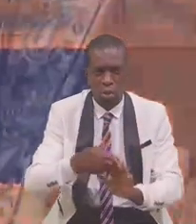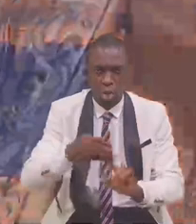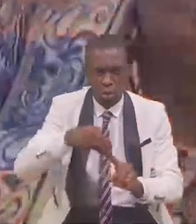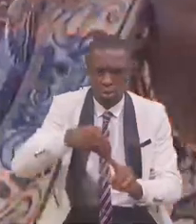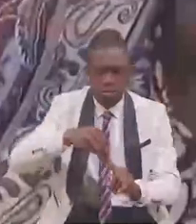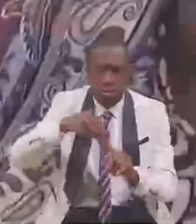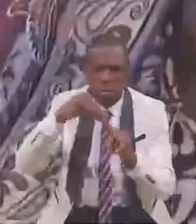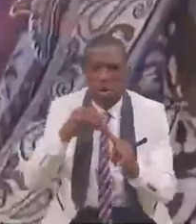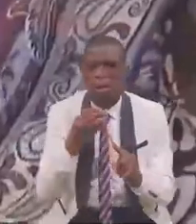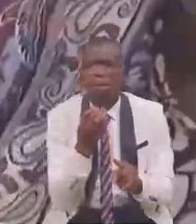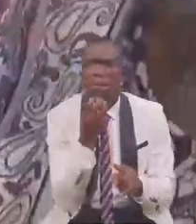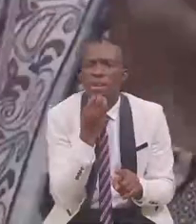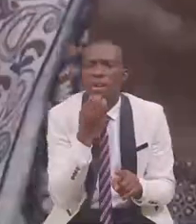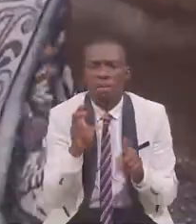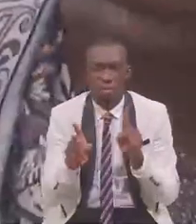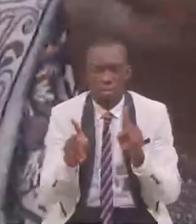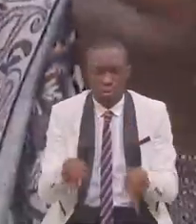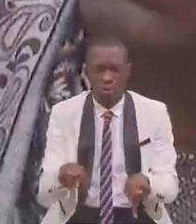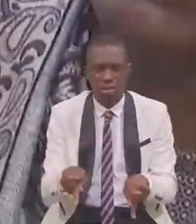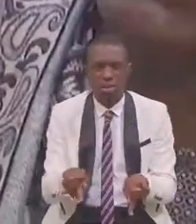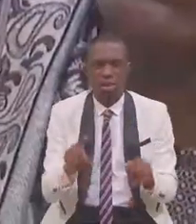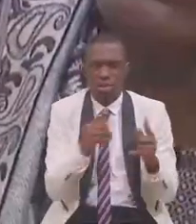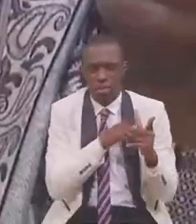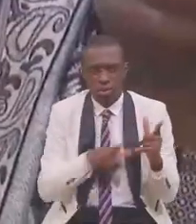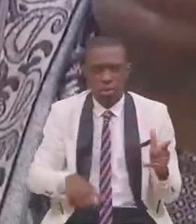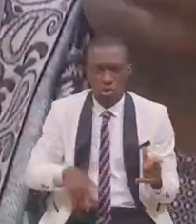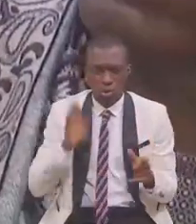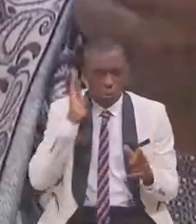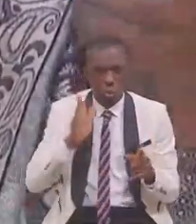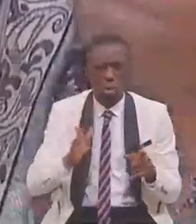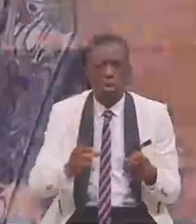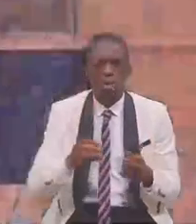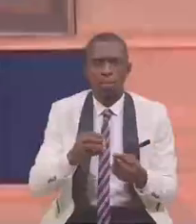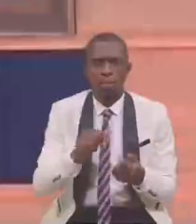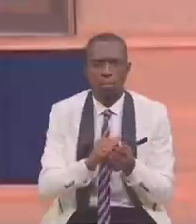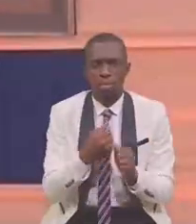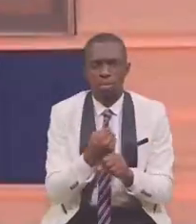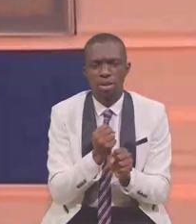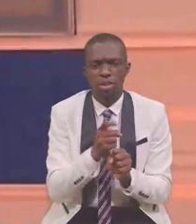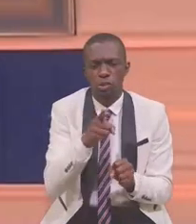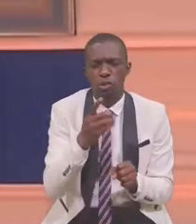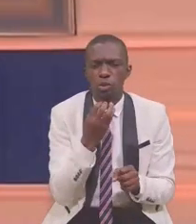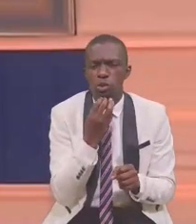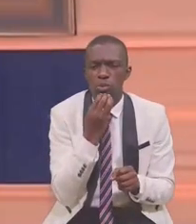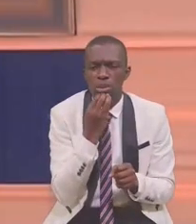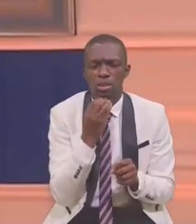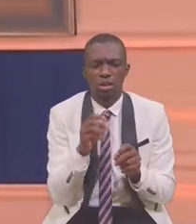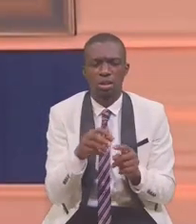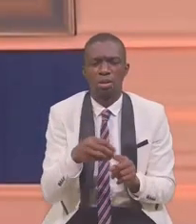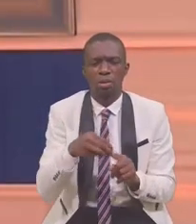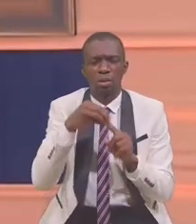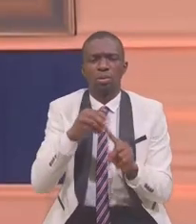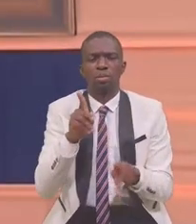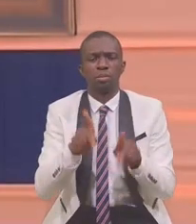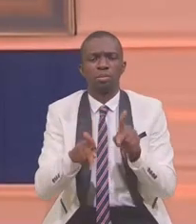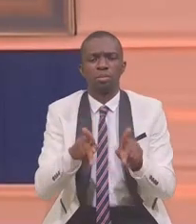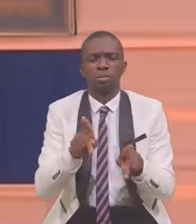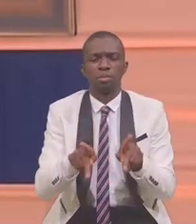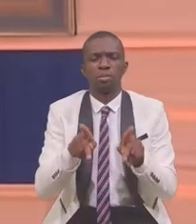particulière, spéciale. Y a-t-il des personnes spéciales ce jour? Le Seigneur le confirmera dans votre vie, qui s'est donné lui-même pour